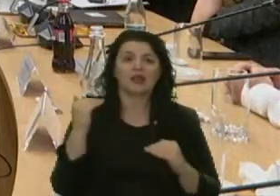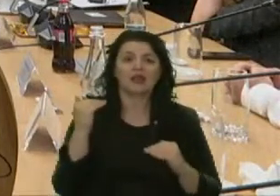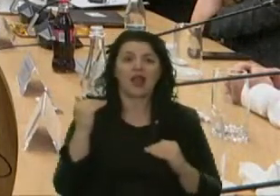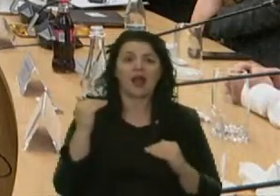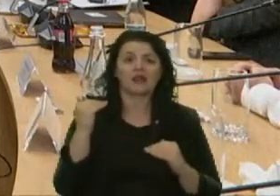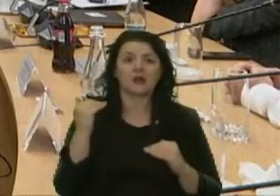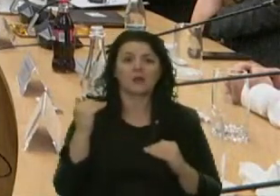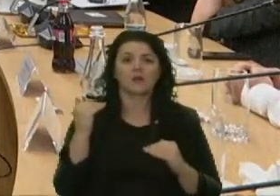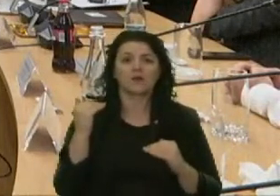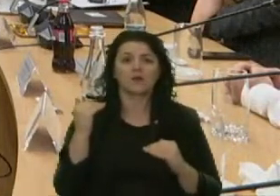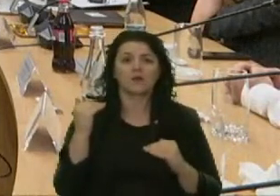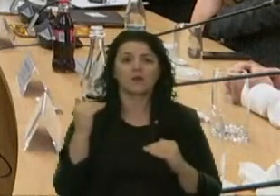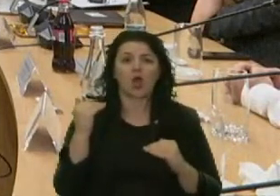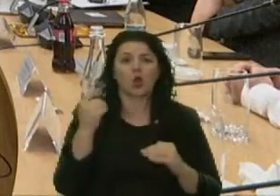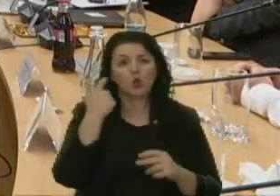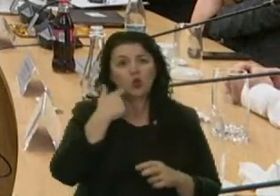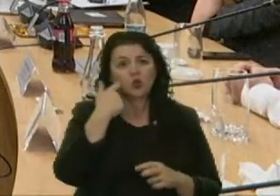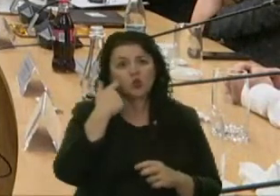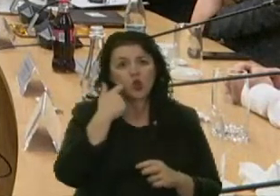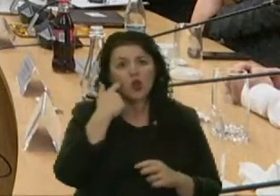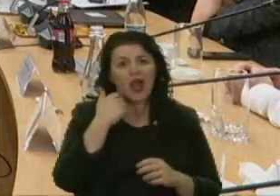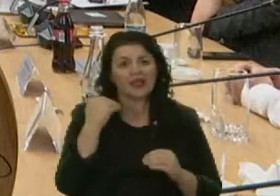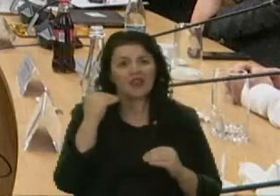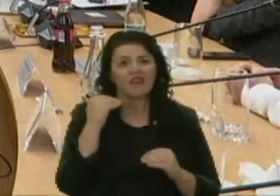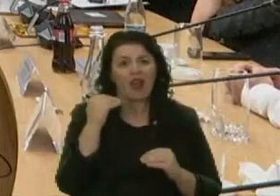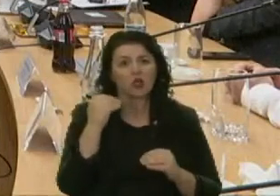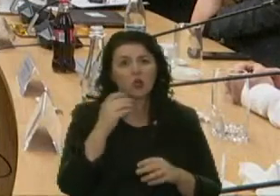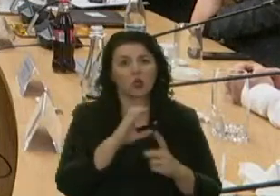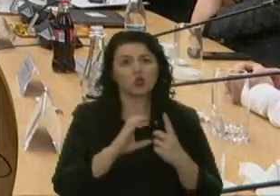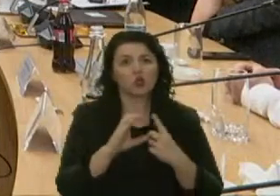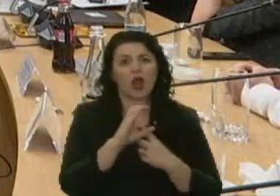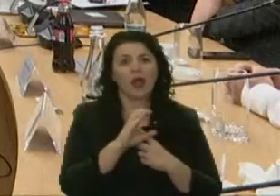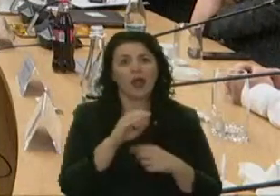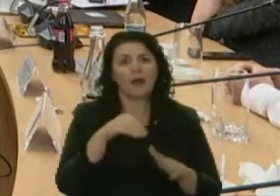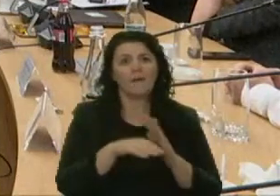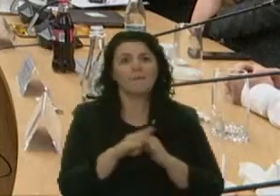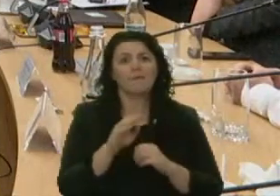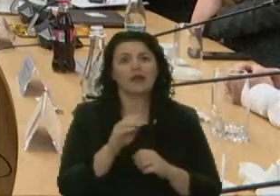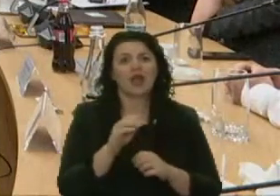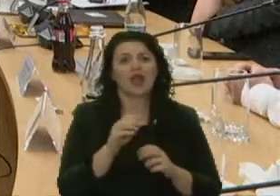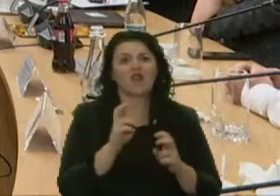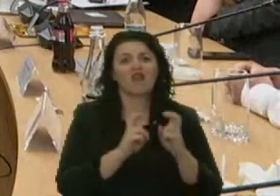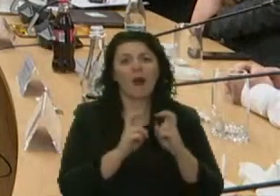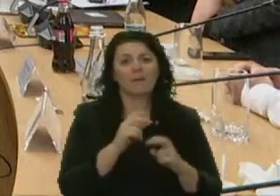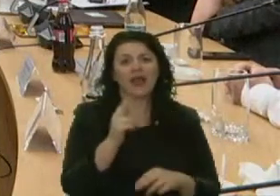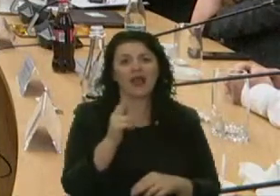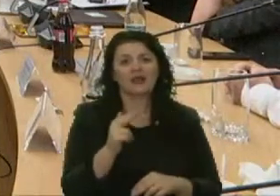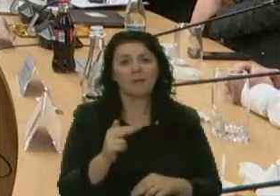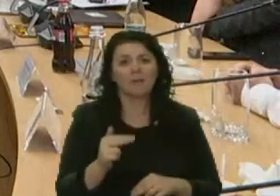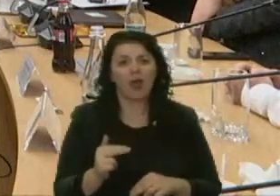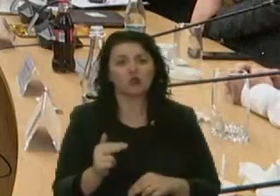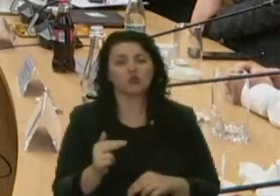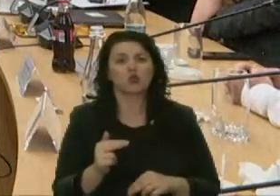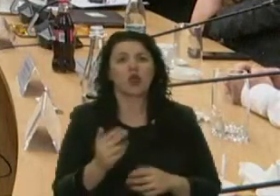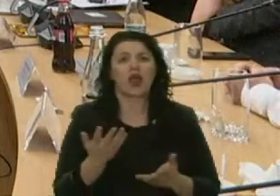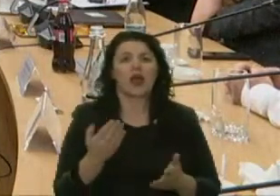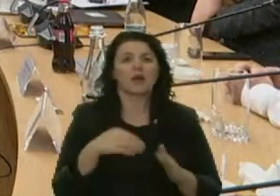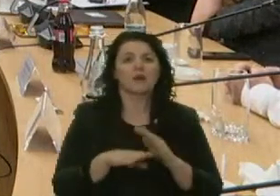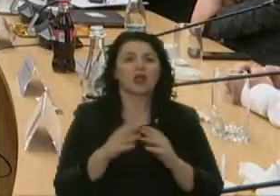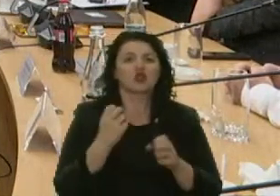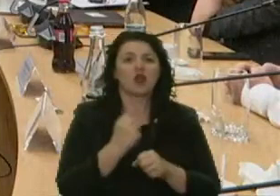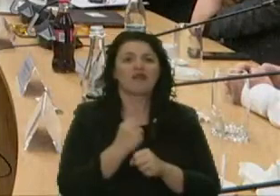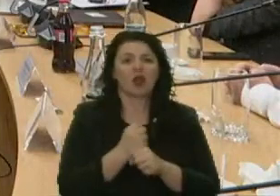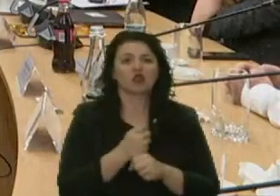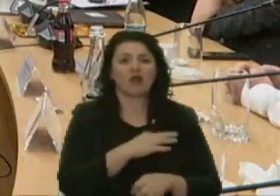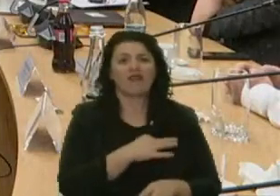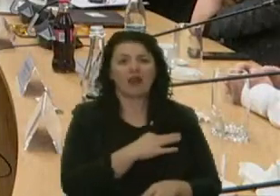ridicat a ridicat Clujul la nivel cultural prin fabrica de pensule prin Tom di imaj prin ceea ce face acuma